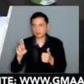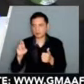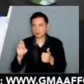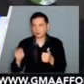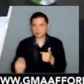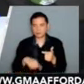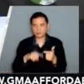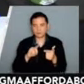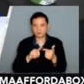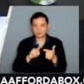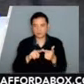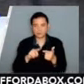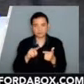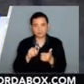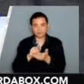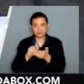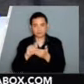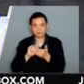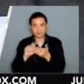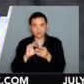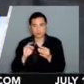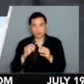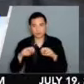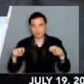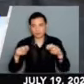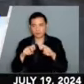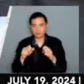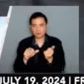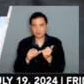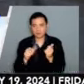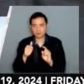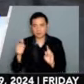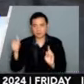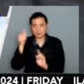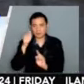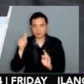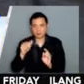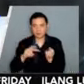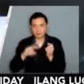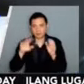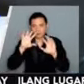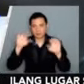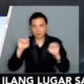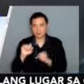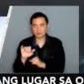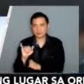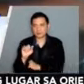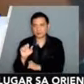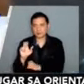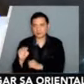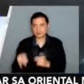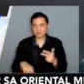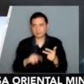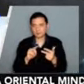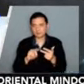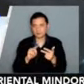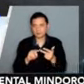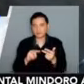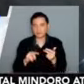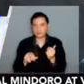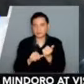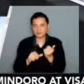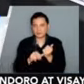conference Si gma entertainment group Senior Vice President Lilibeth gable at assistant vice president for drama Helen Rose